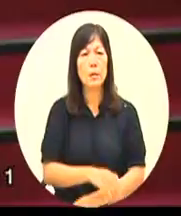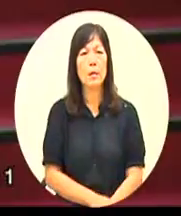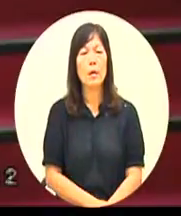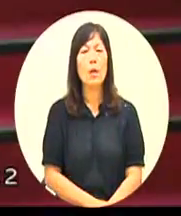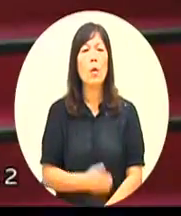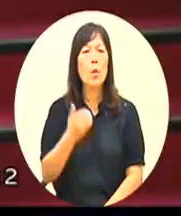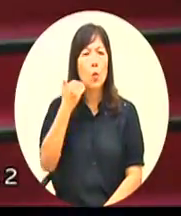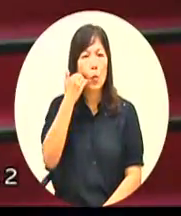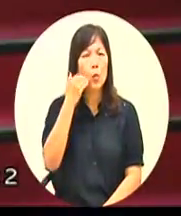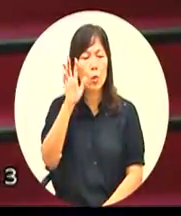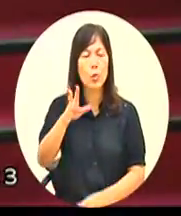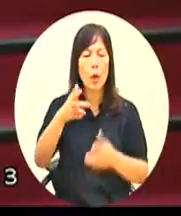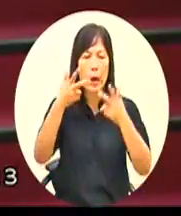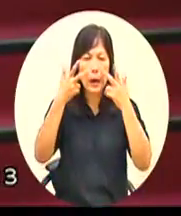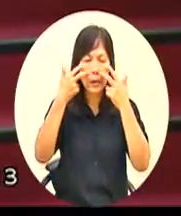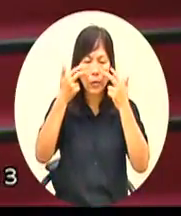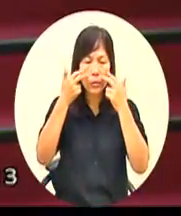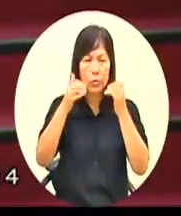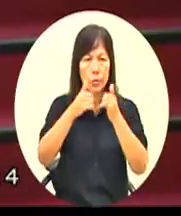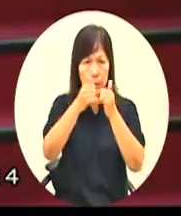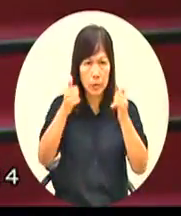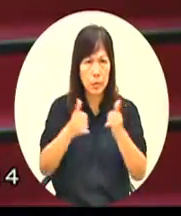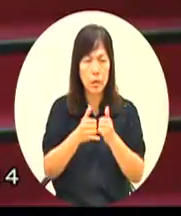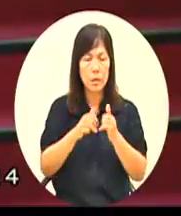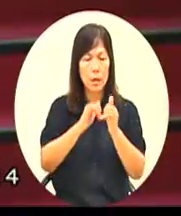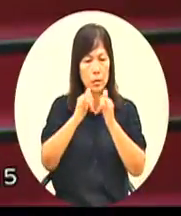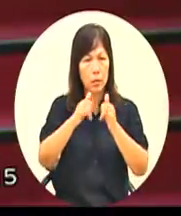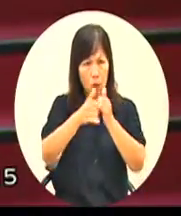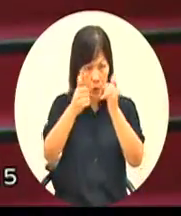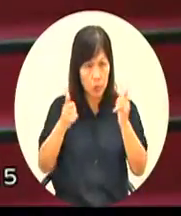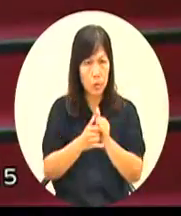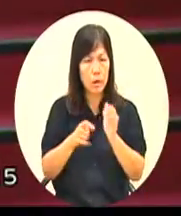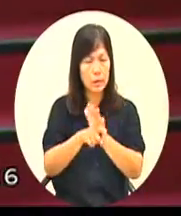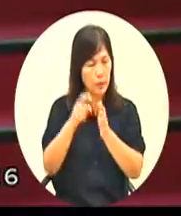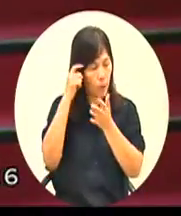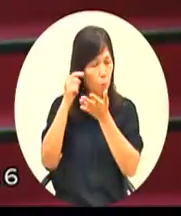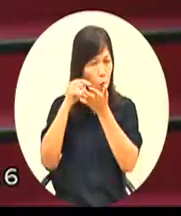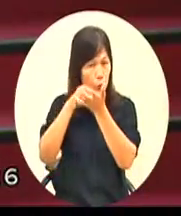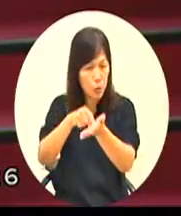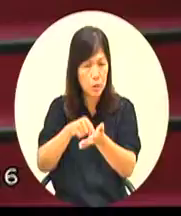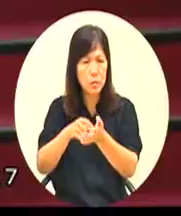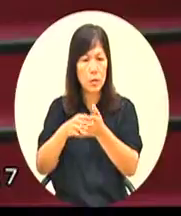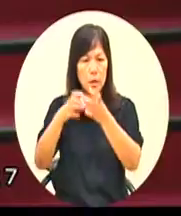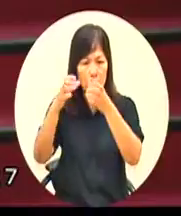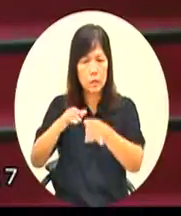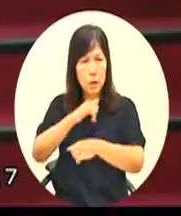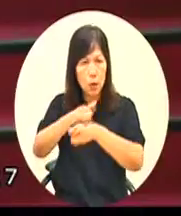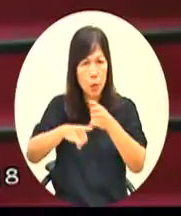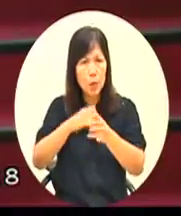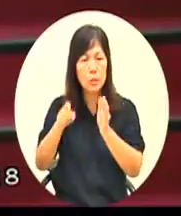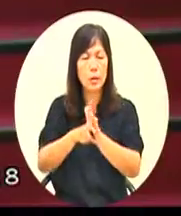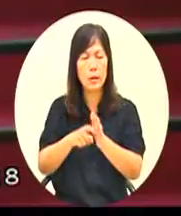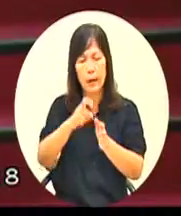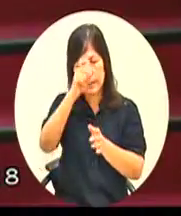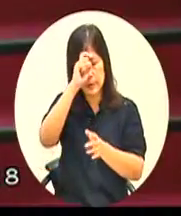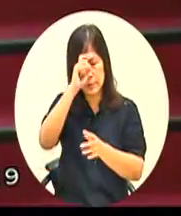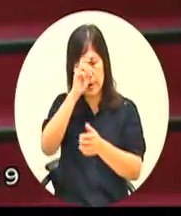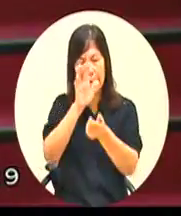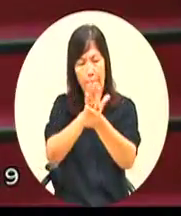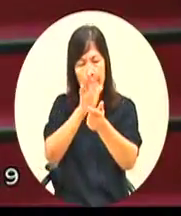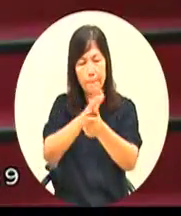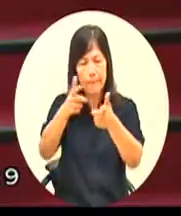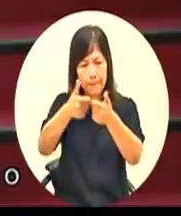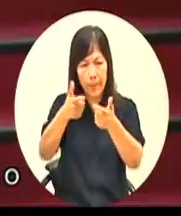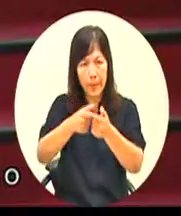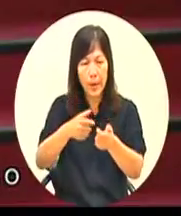如有原住民籍的社团申请要办活动，也都能够啊配合